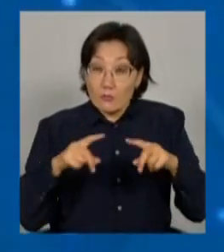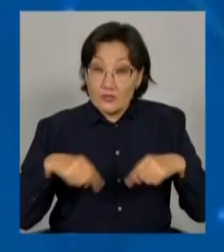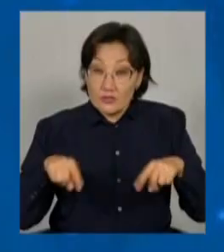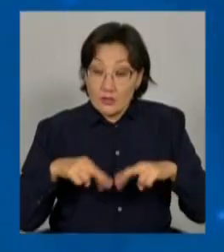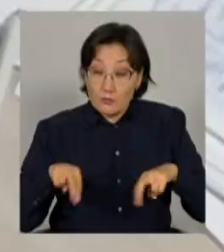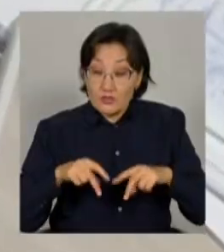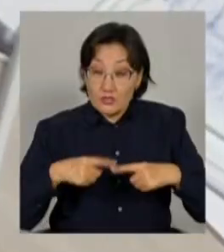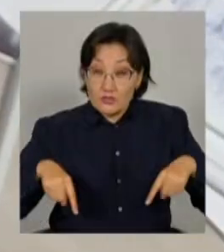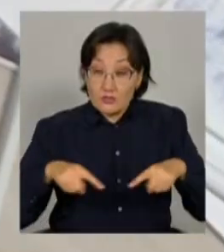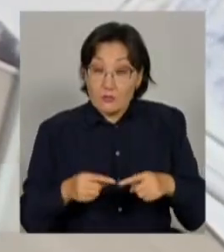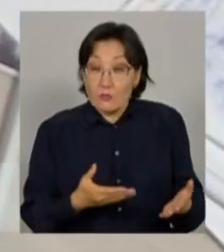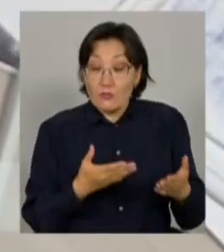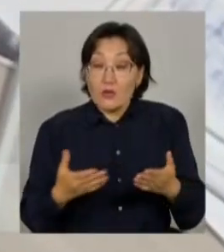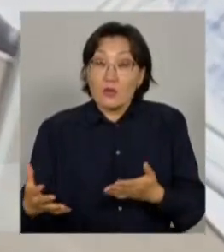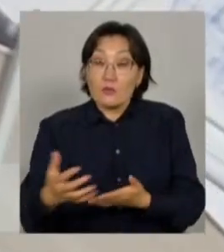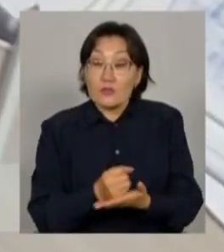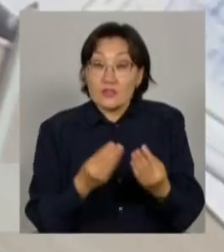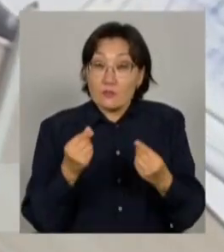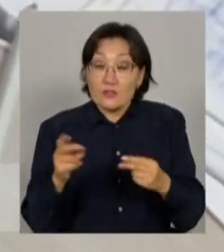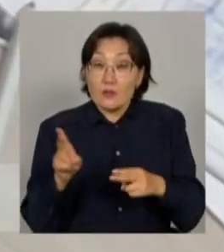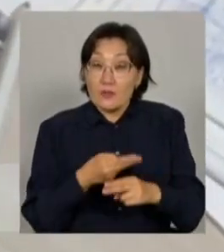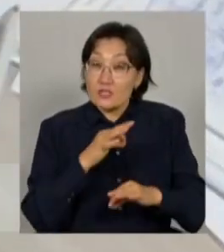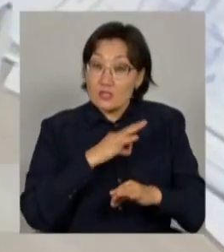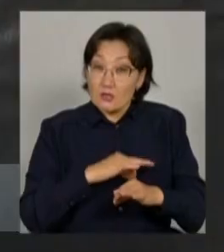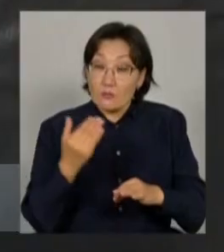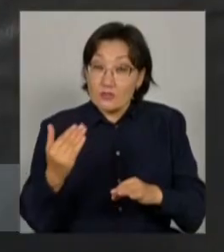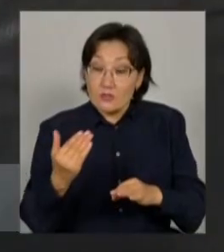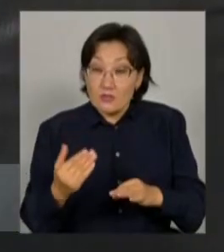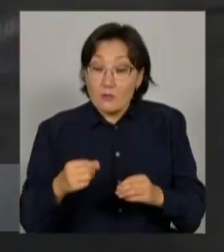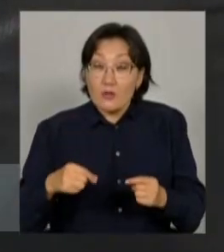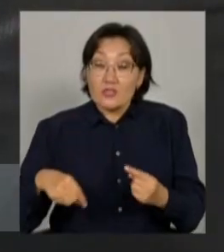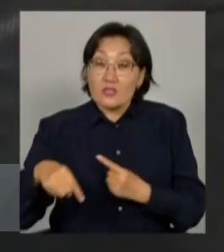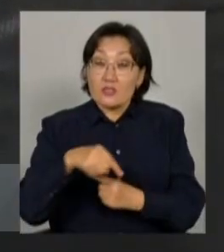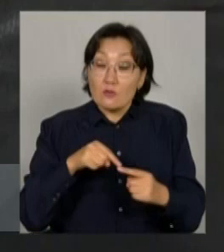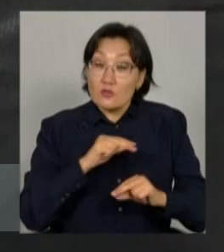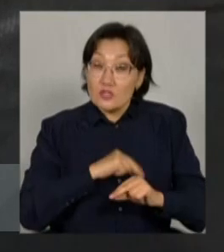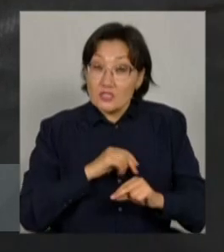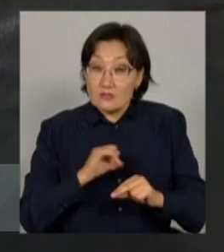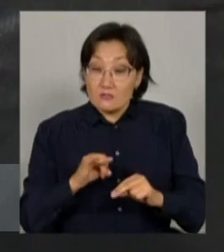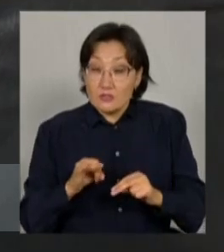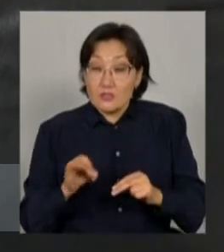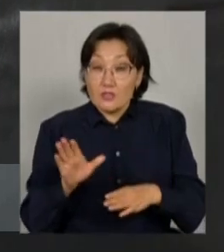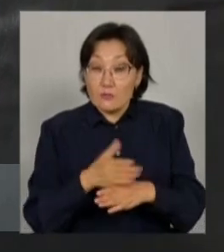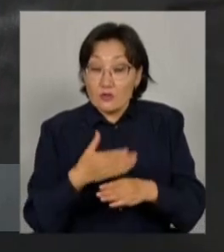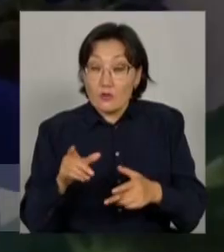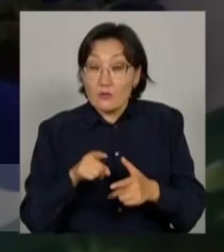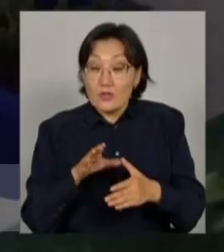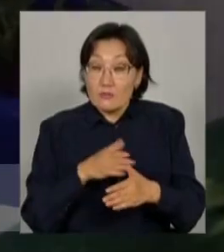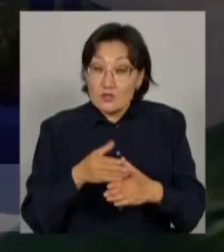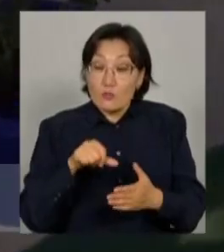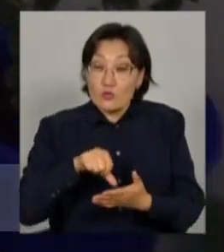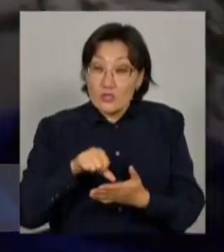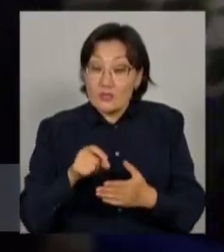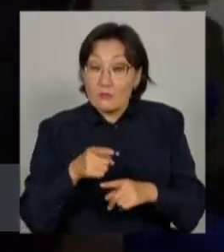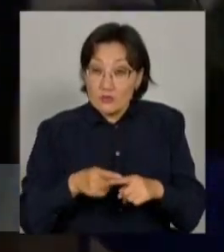финмониторингу, компания привлекала деньги людей без использования их на предпринимательскую деятельность и перераспределяла между